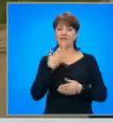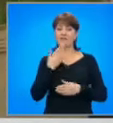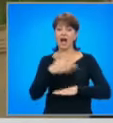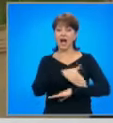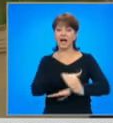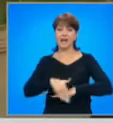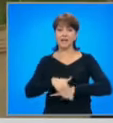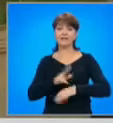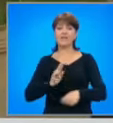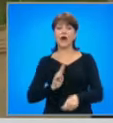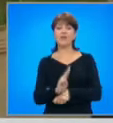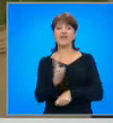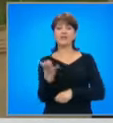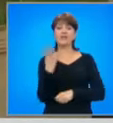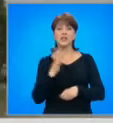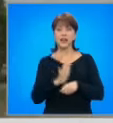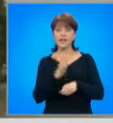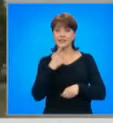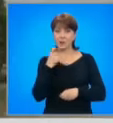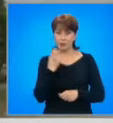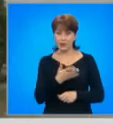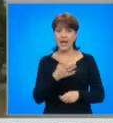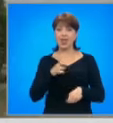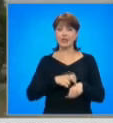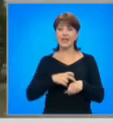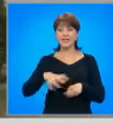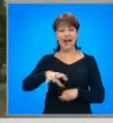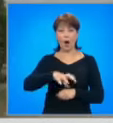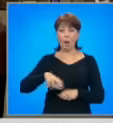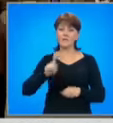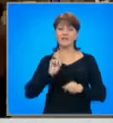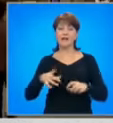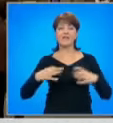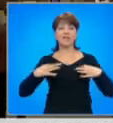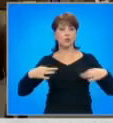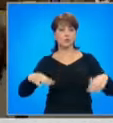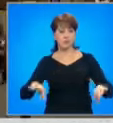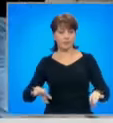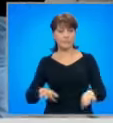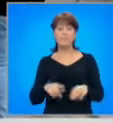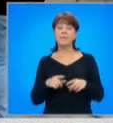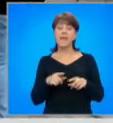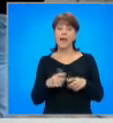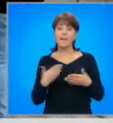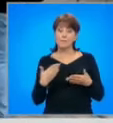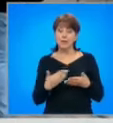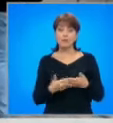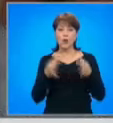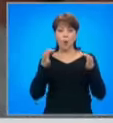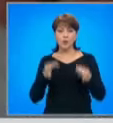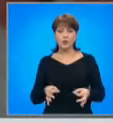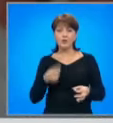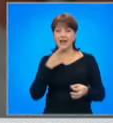границите от 2014 година и че Донецка област, цитирам, трябва да бъде освободена. Песков каза още, че предстои уточнение